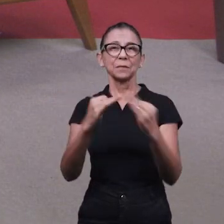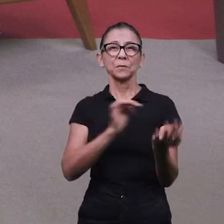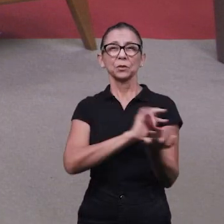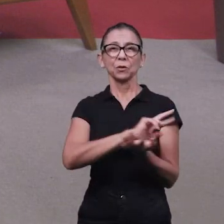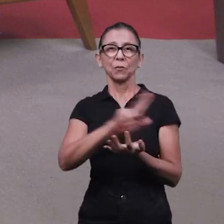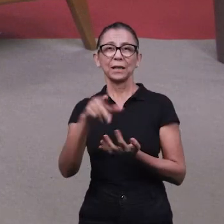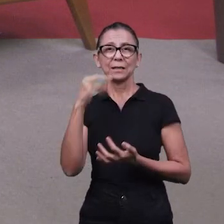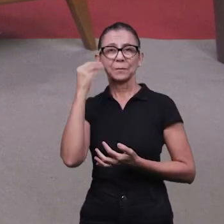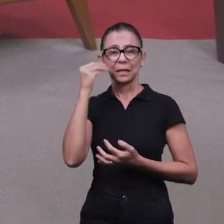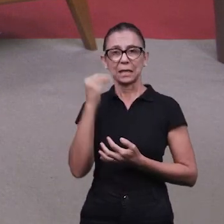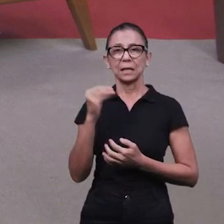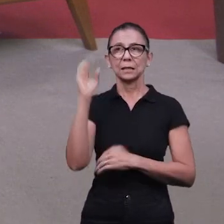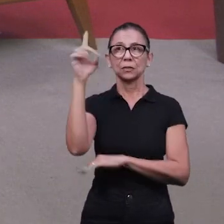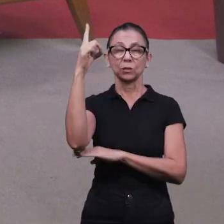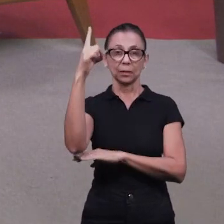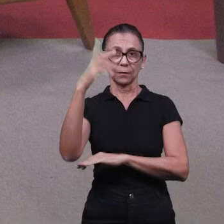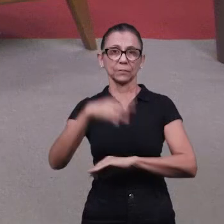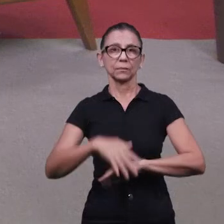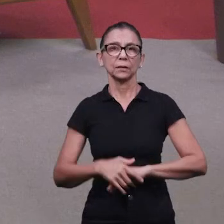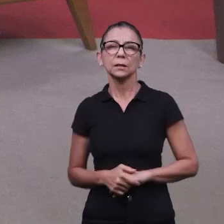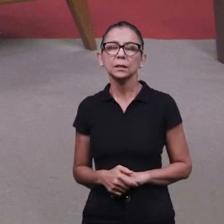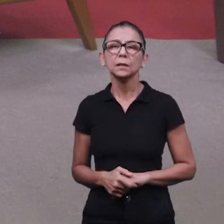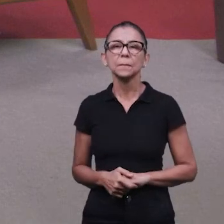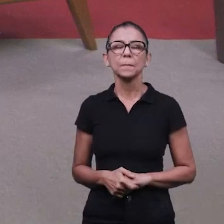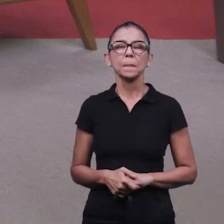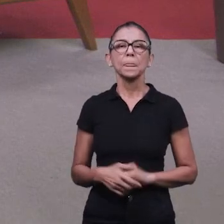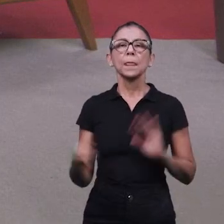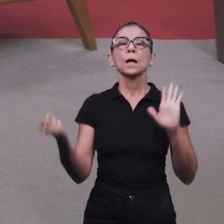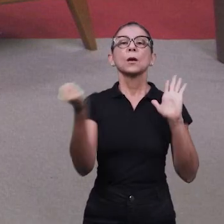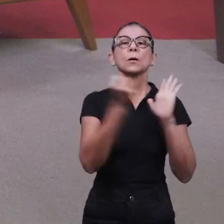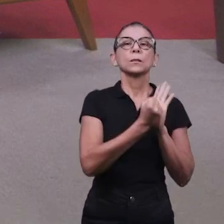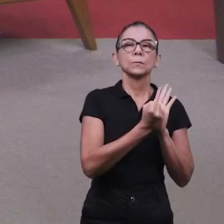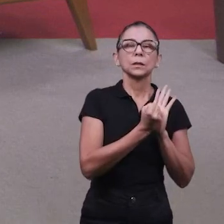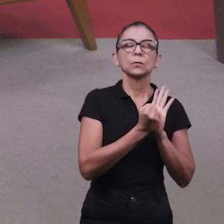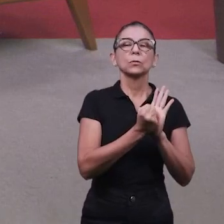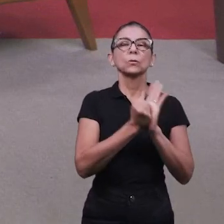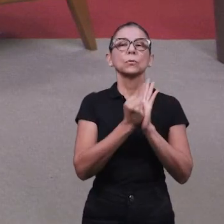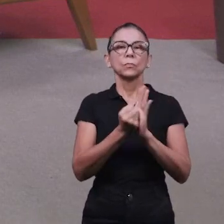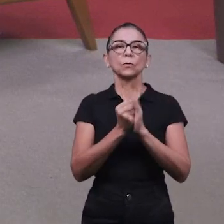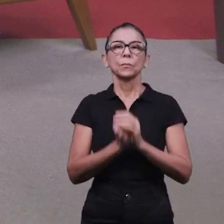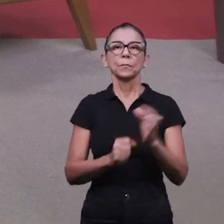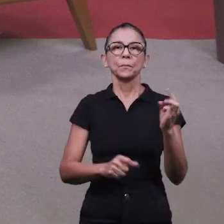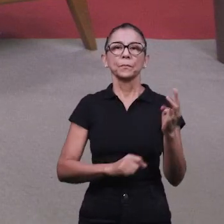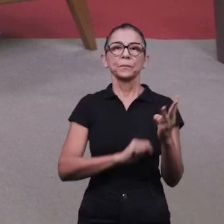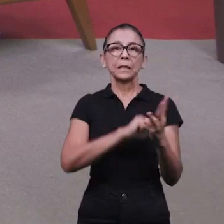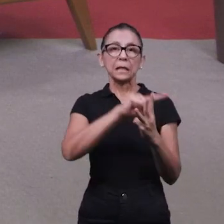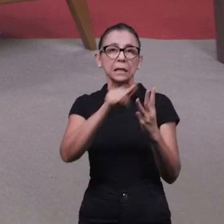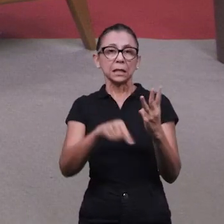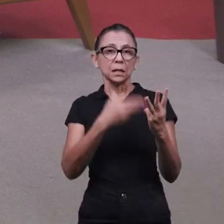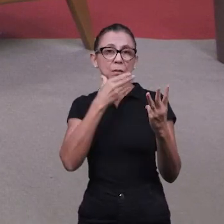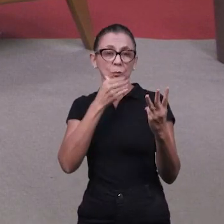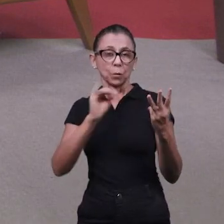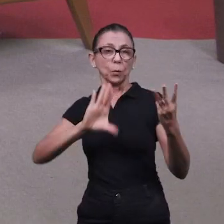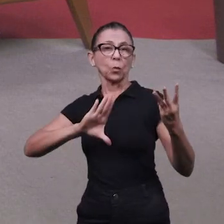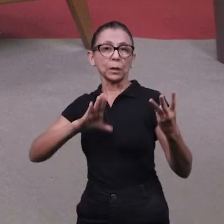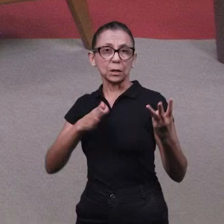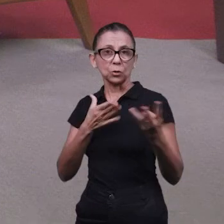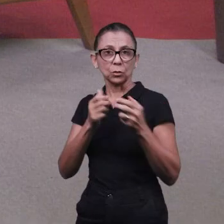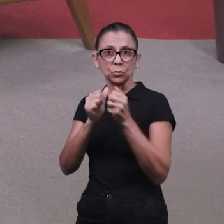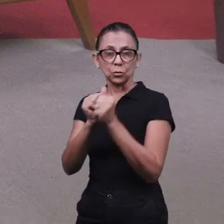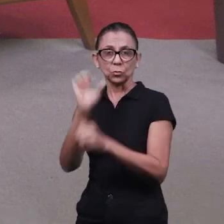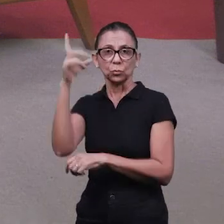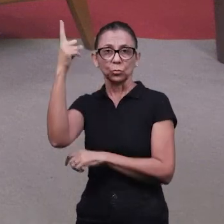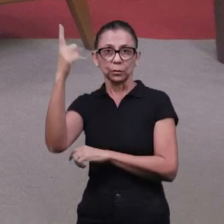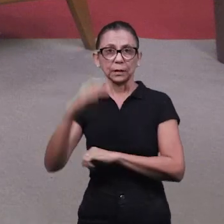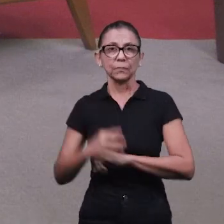Parmi les différents épisodes des victoires et conquêtes du roi David, une qui a marqué l'histoire a été la conquête par